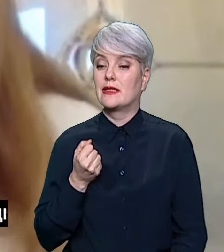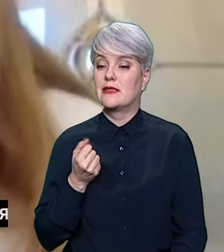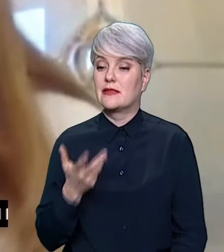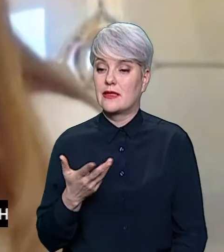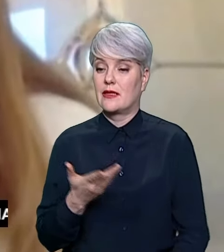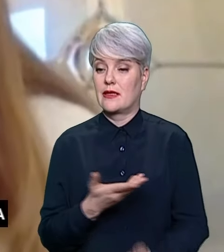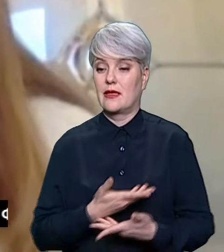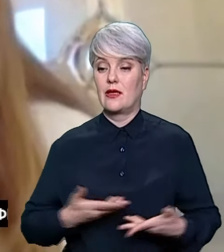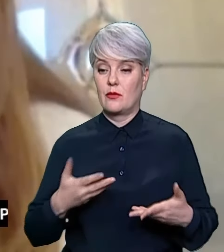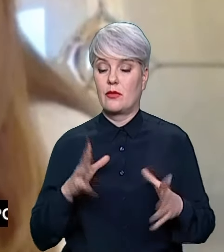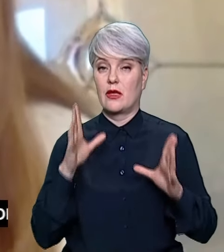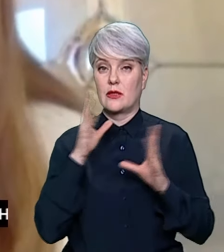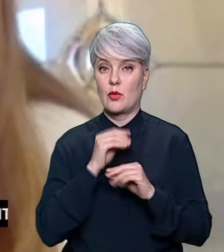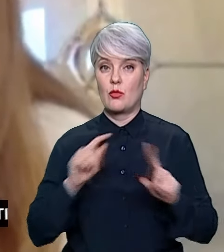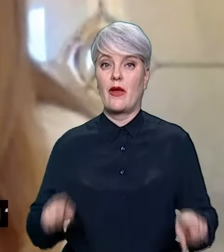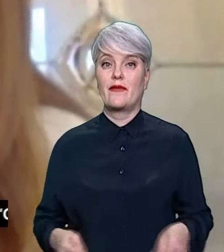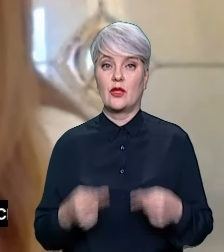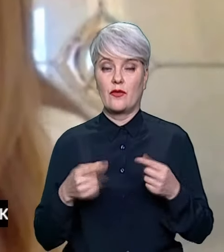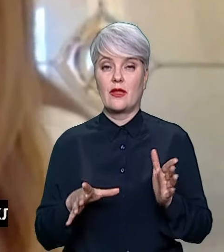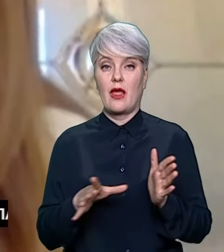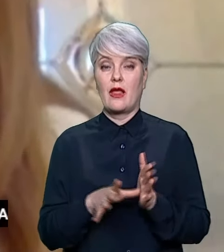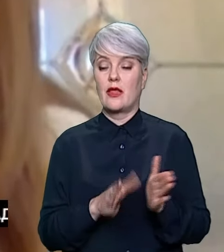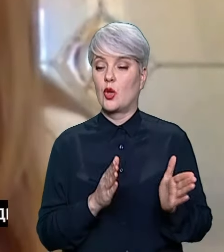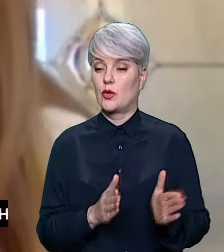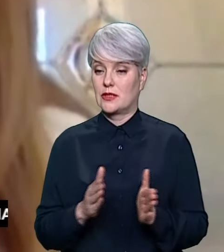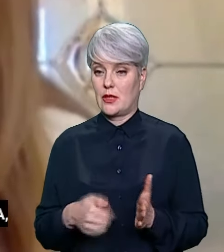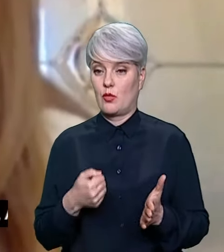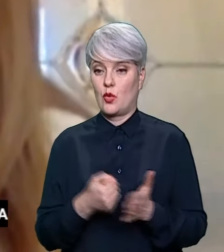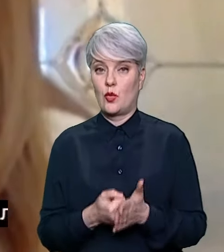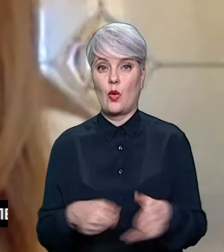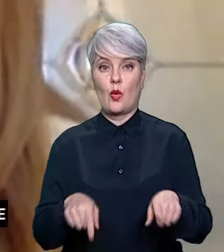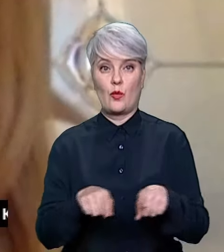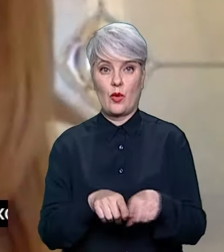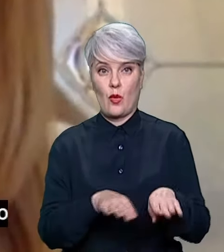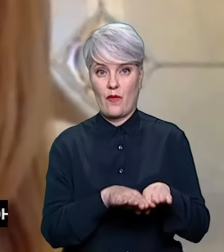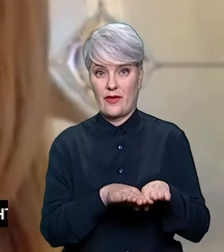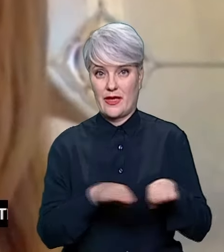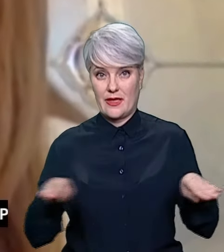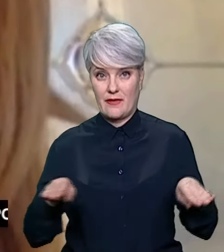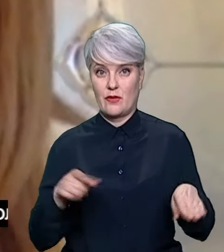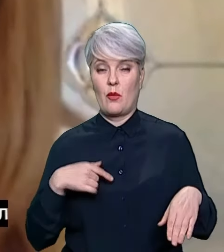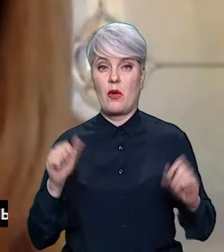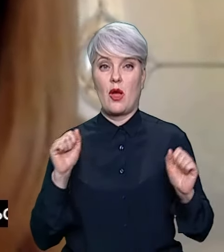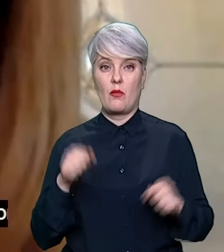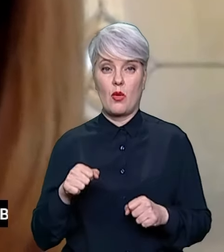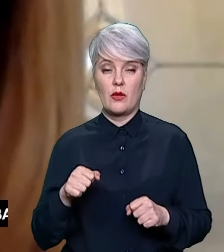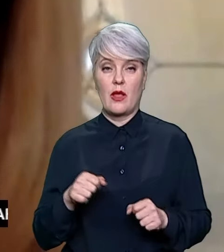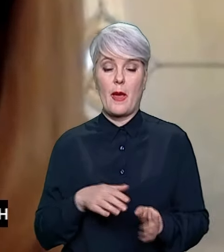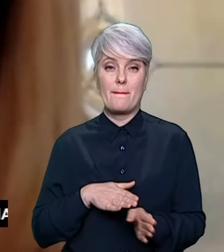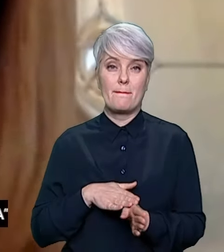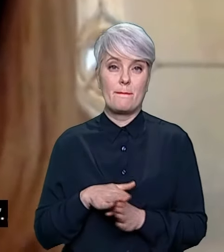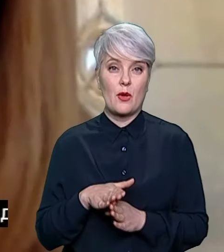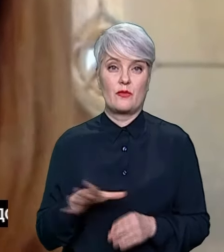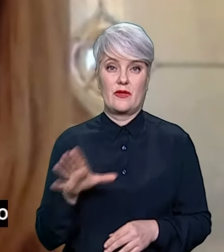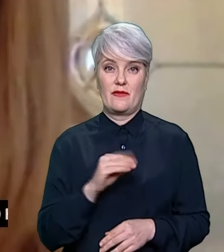наскільки ми зможемо відновити енергосистему до того рівня, щоб ми могли покривати все споживання, особливо в